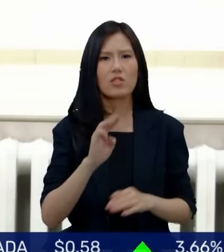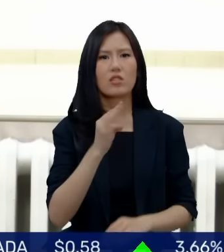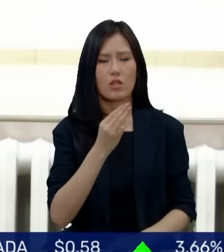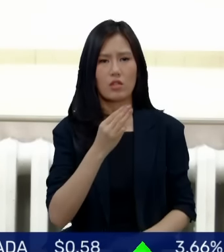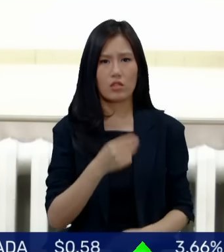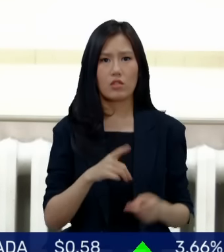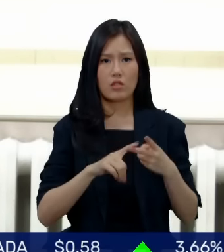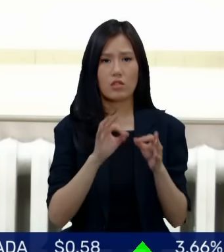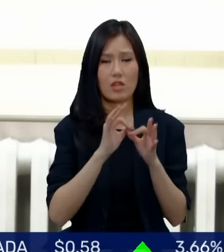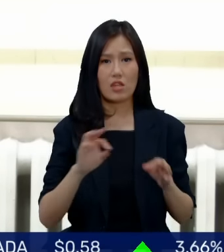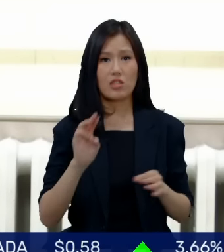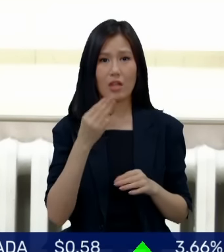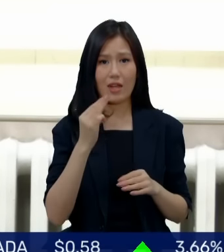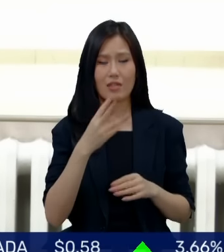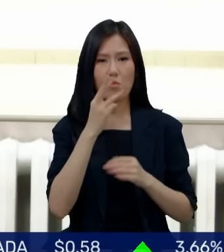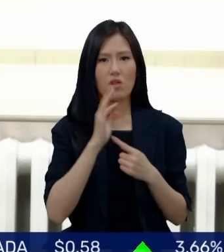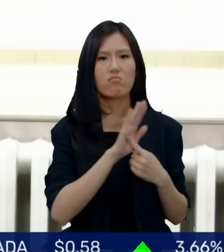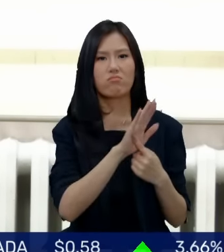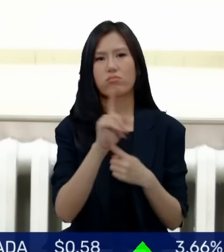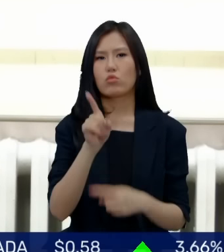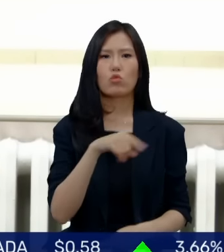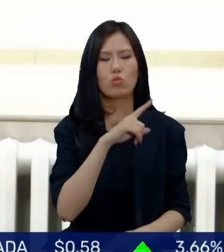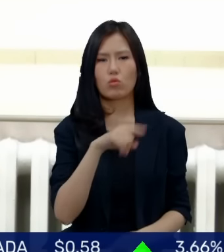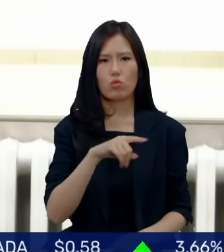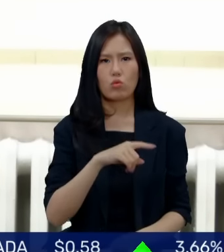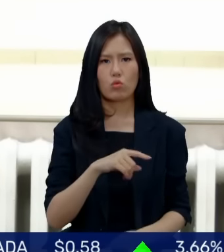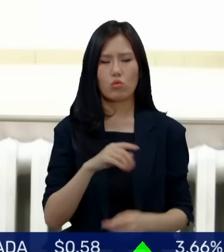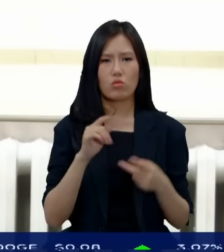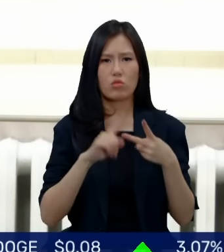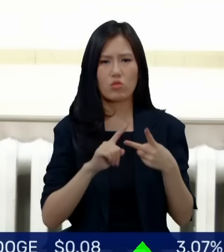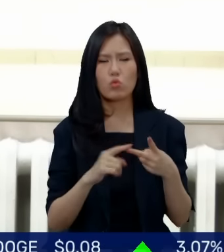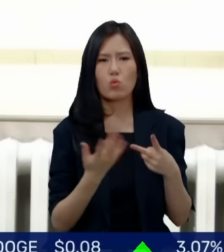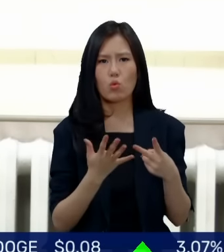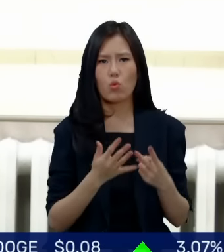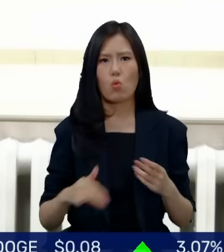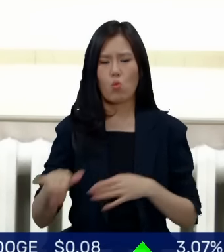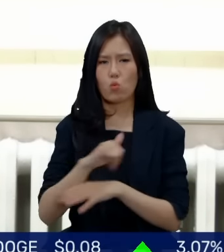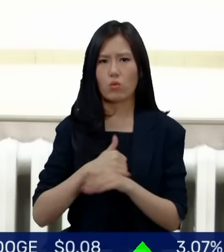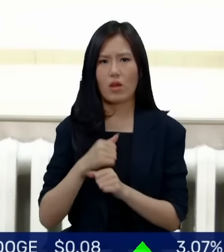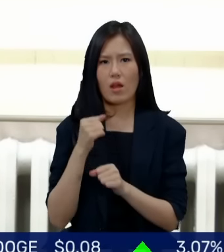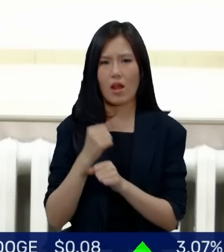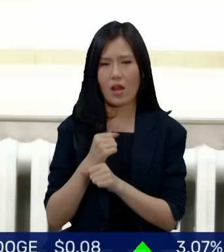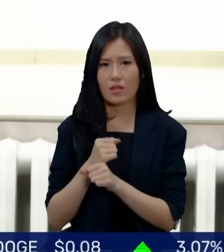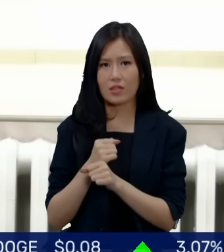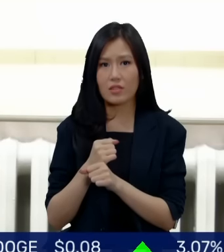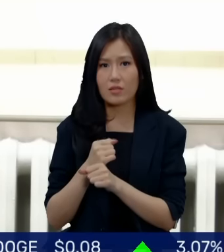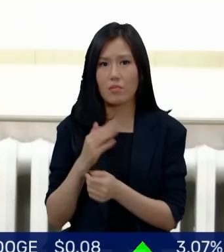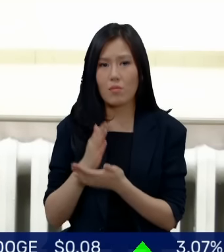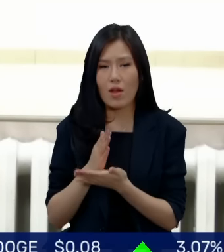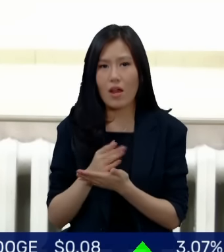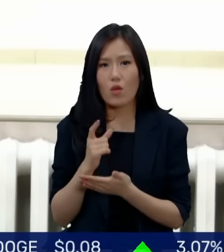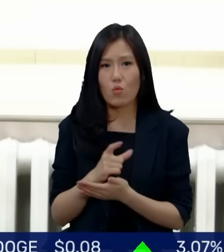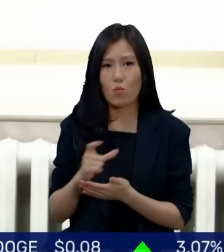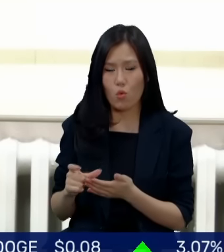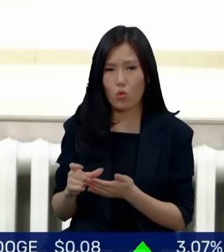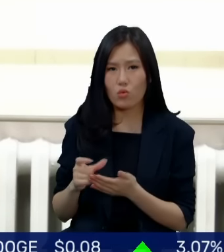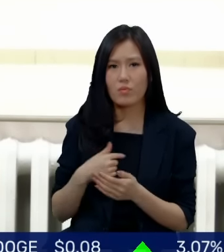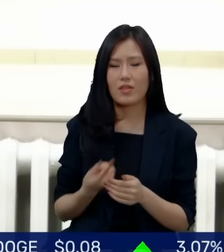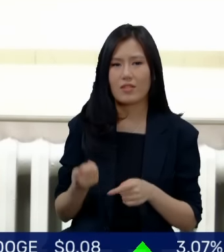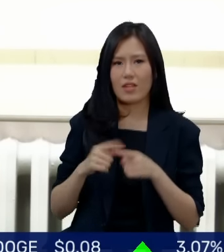бид ил байдаггүй. Тусгай шалгалт гэдэг бол яг төрийн албанд ажиллаж байгаа дэше шатан дэвшгэд явж байгаа төрийн албан агснаас авдаг